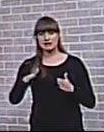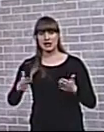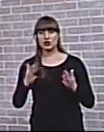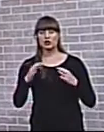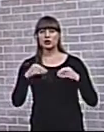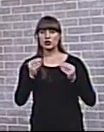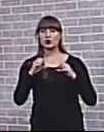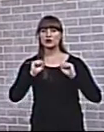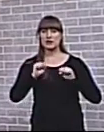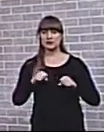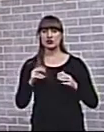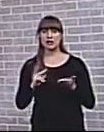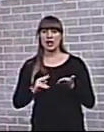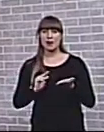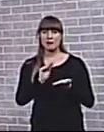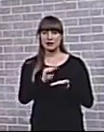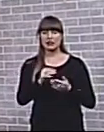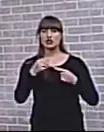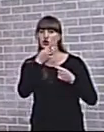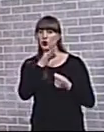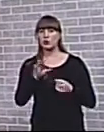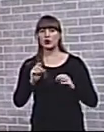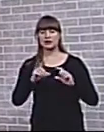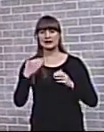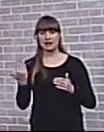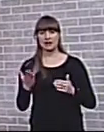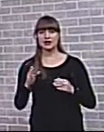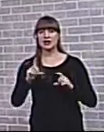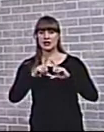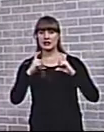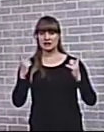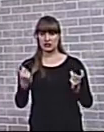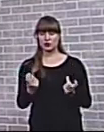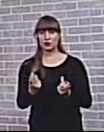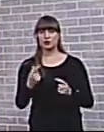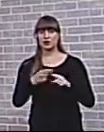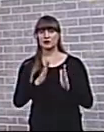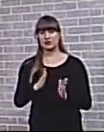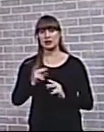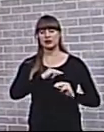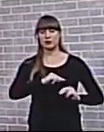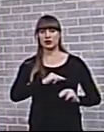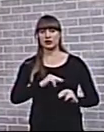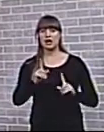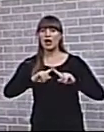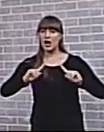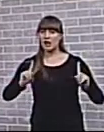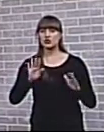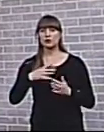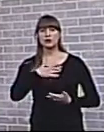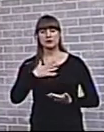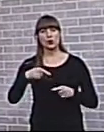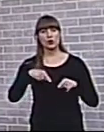подъехать с любой стороны, с 4 сторон к стадиону. Как бы эта часть тоже отработана. Особенно